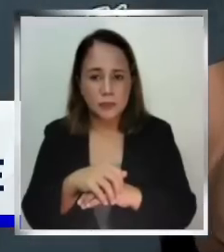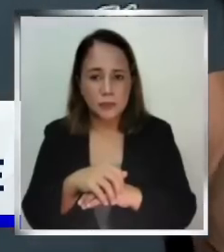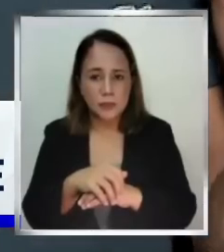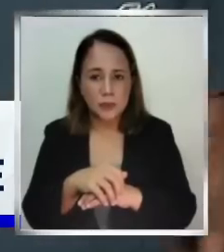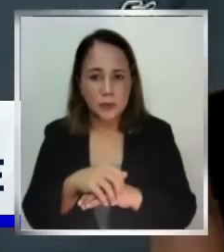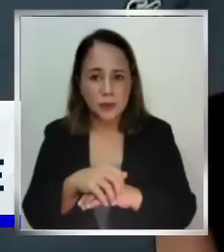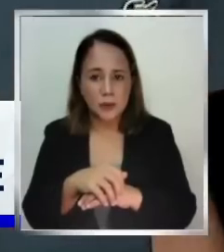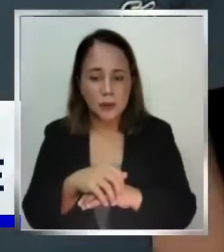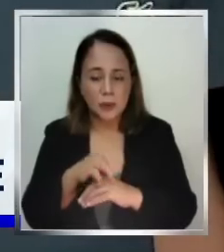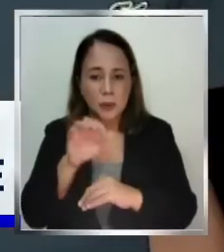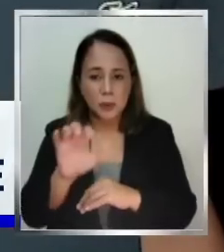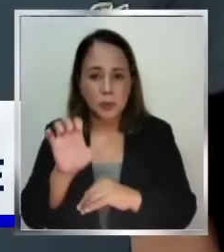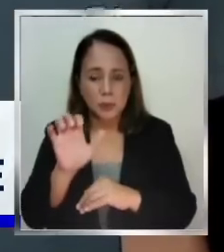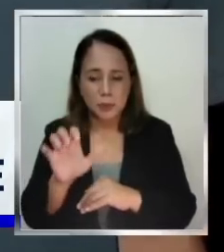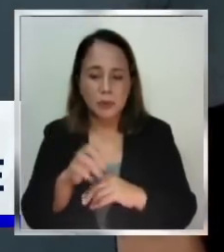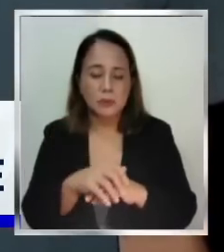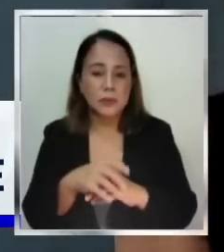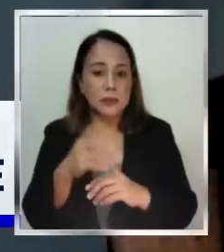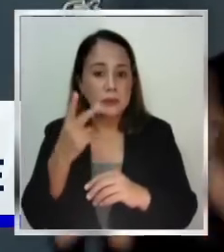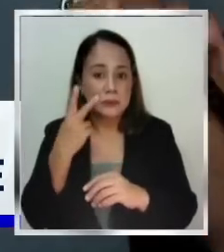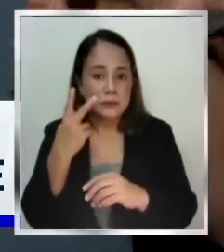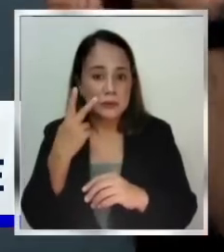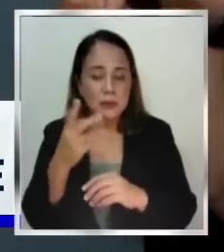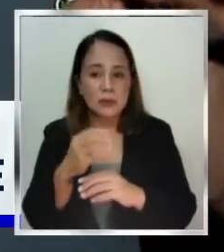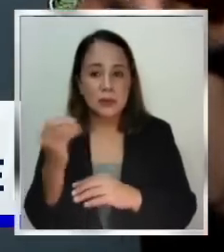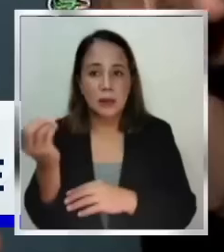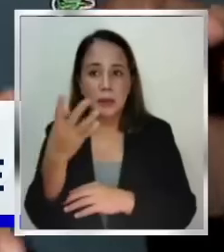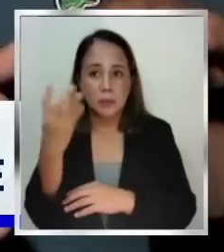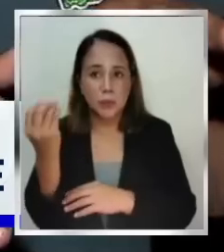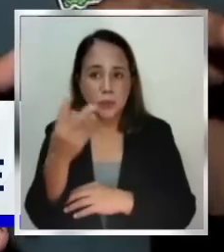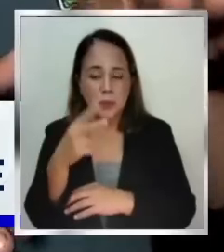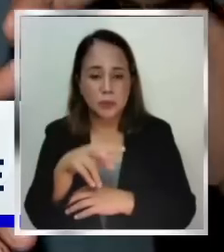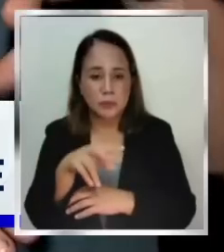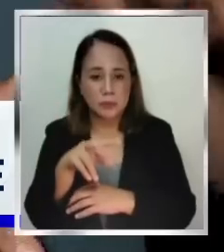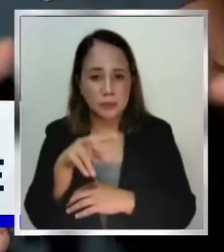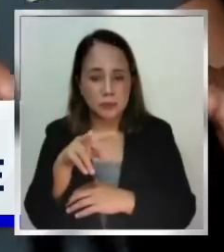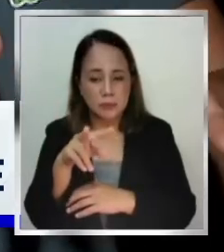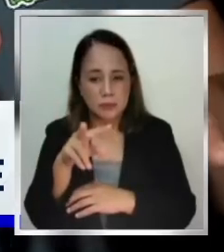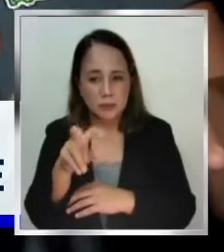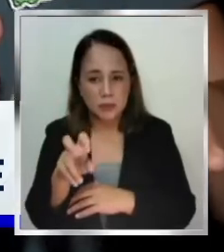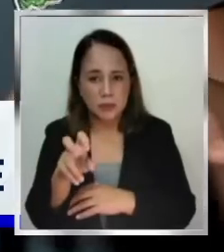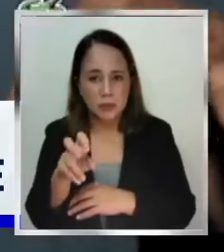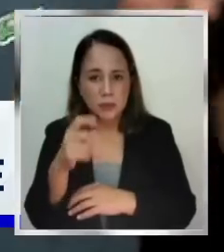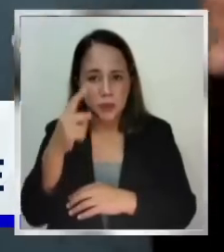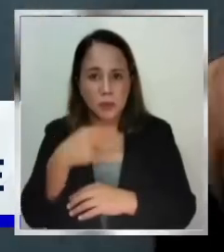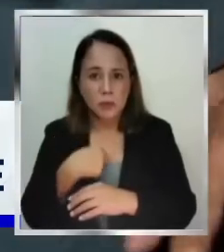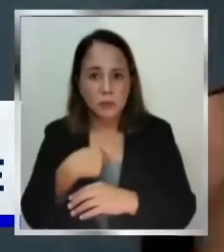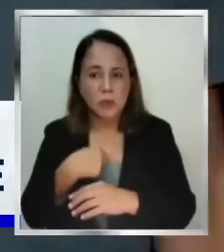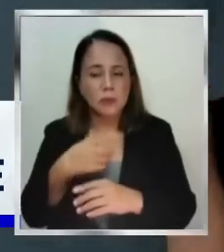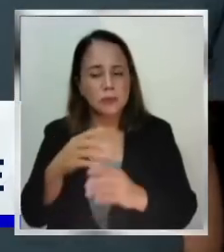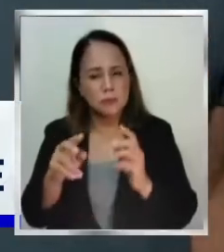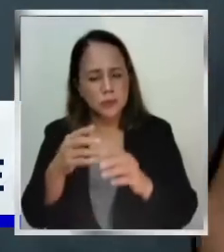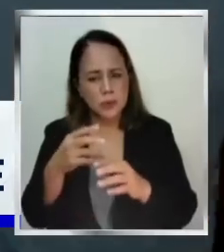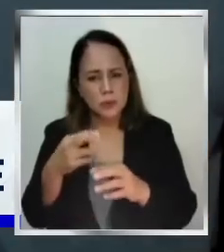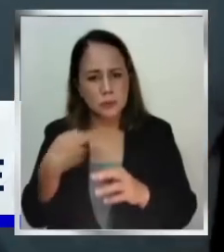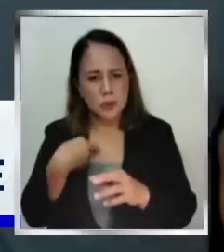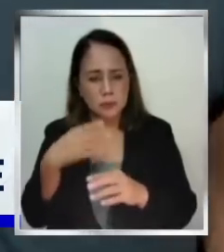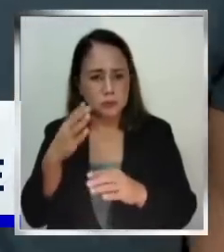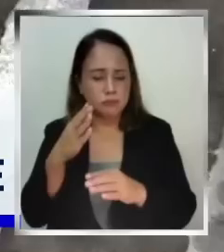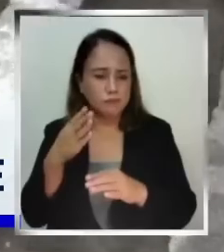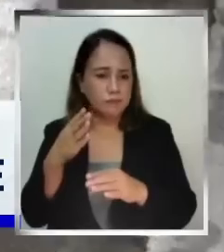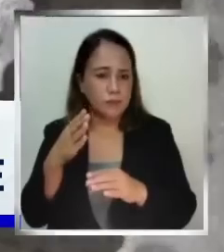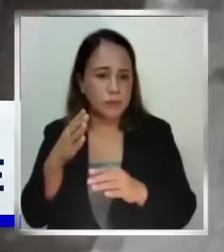hataw na yung ambulansya. Nakita naman sa CCTV, yung sa akin, natural lang yung takbo na yun. Pero sa kanya, diretso talaga. May inibritikan pa siya doon sa